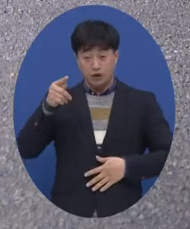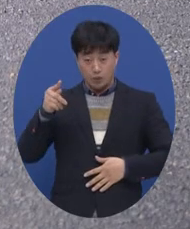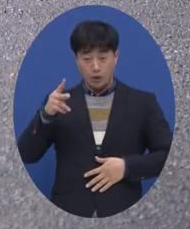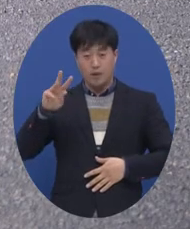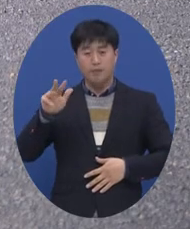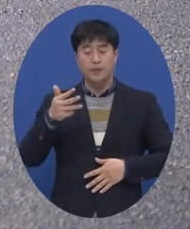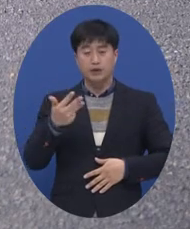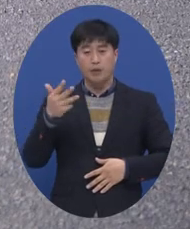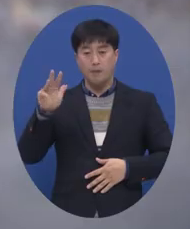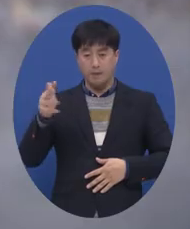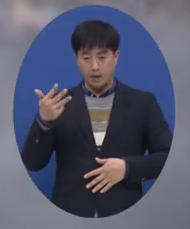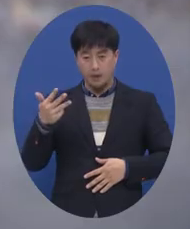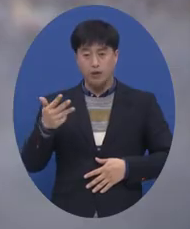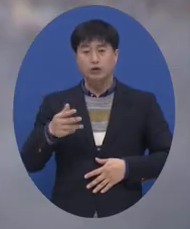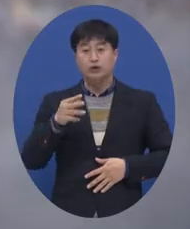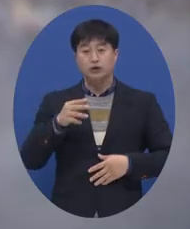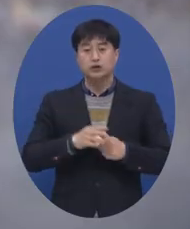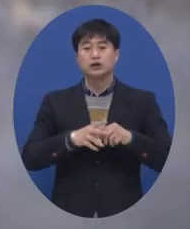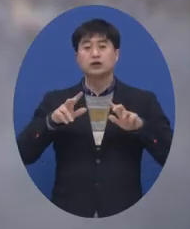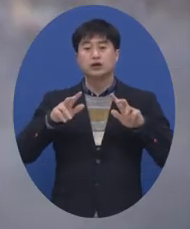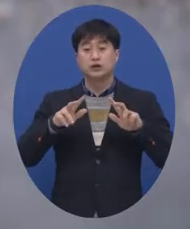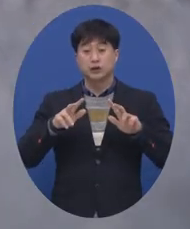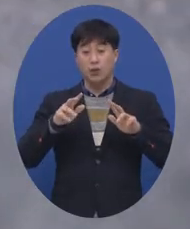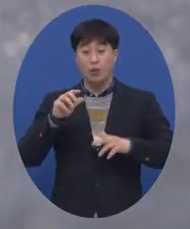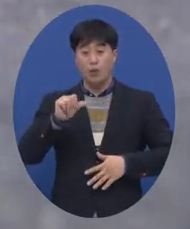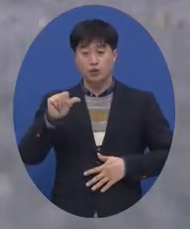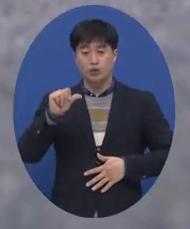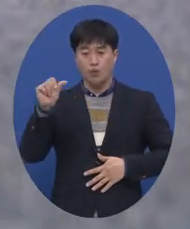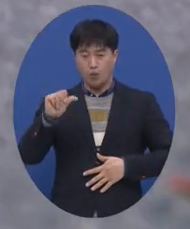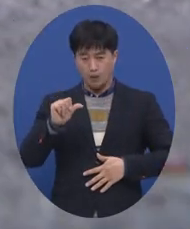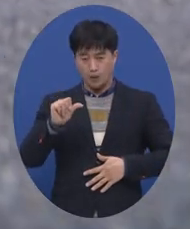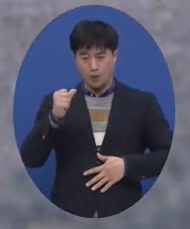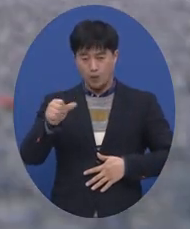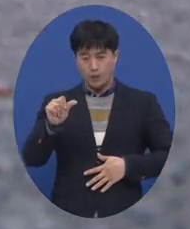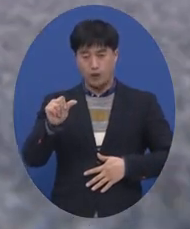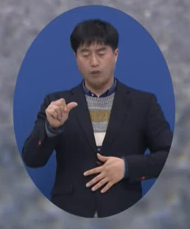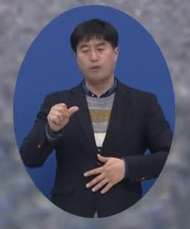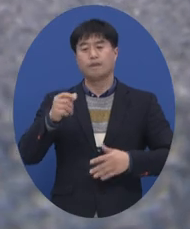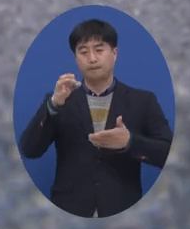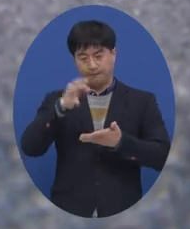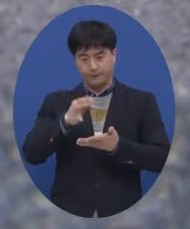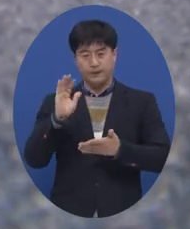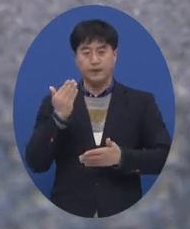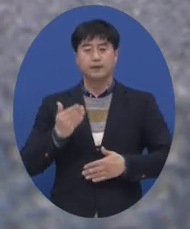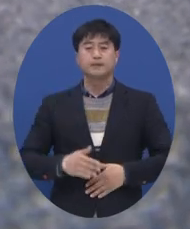8,800원 수준인 수소 공급 가격이 5,500원으로 낮아질 것으로 예상됩니다.